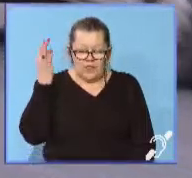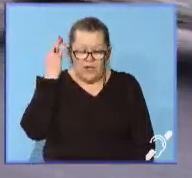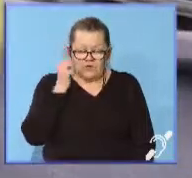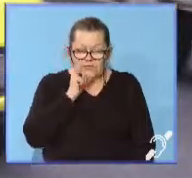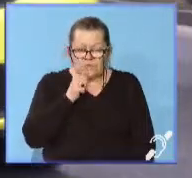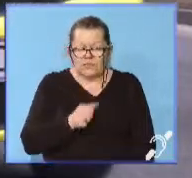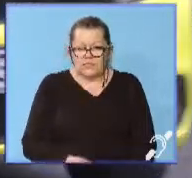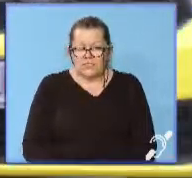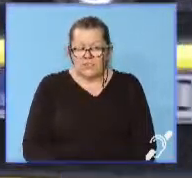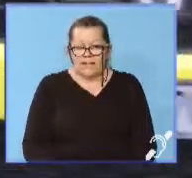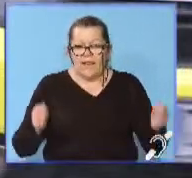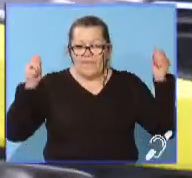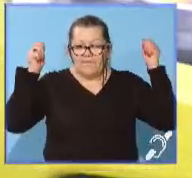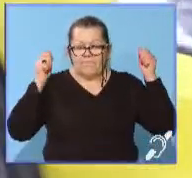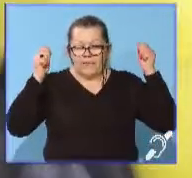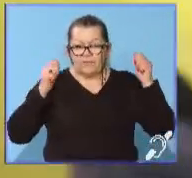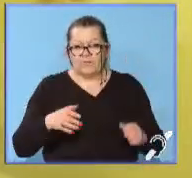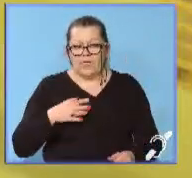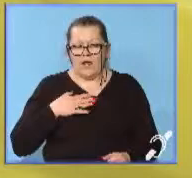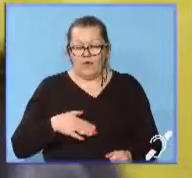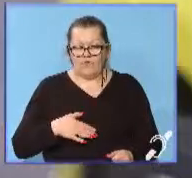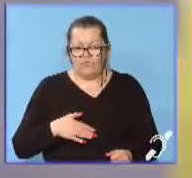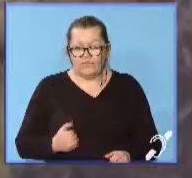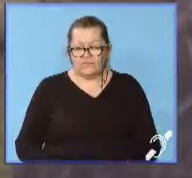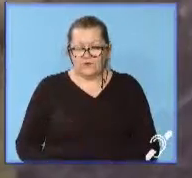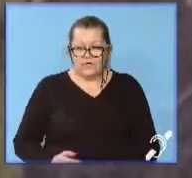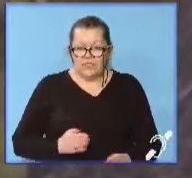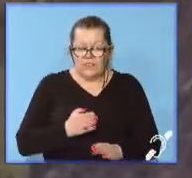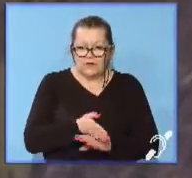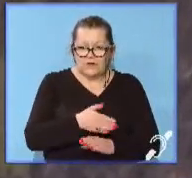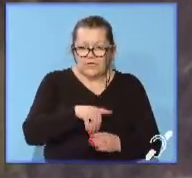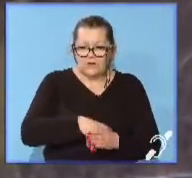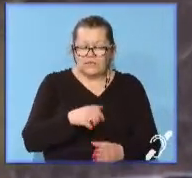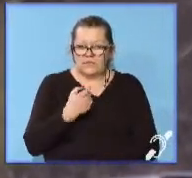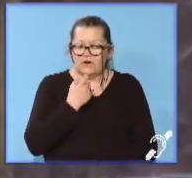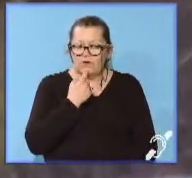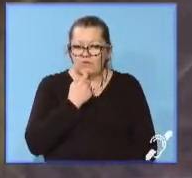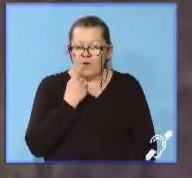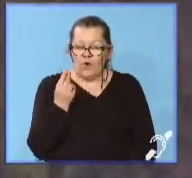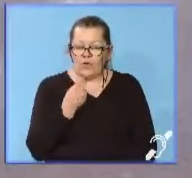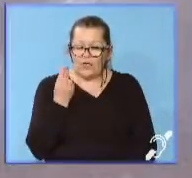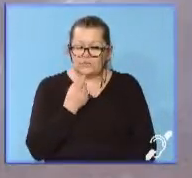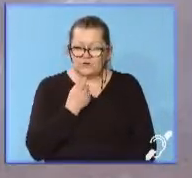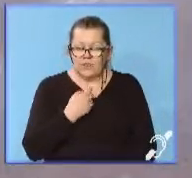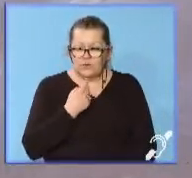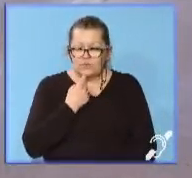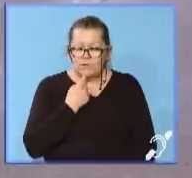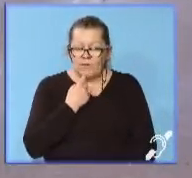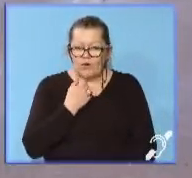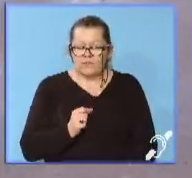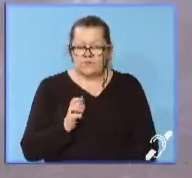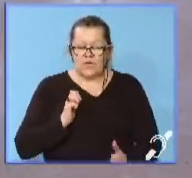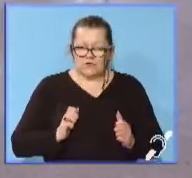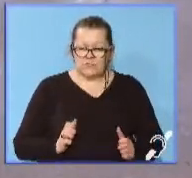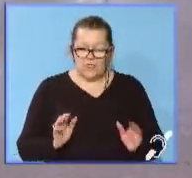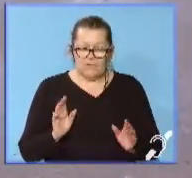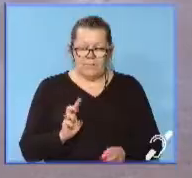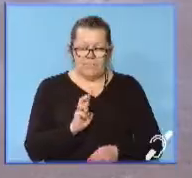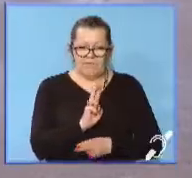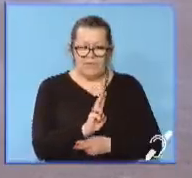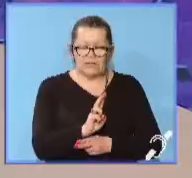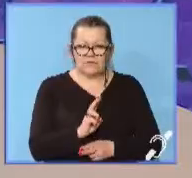atunci protestatarii au încercat în mai multe rânduri să se îndrepte spre oraș însă nu au fost lăsați de polițiști și